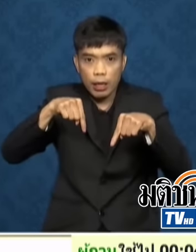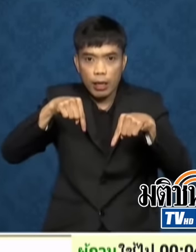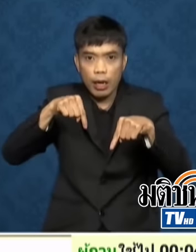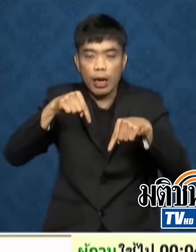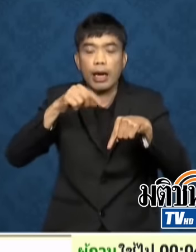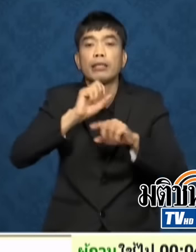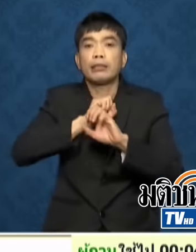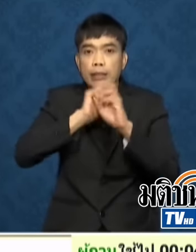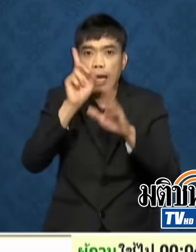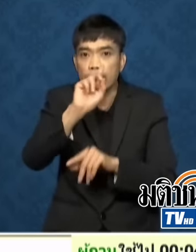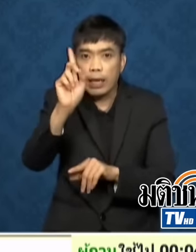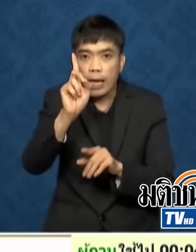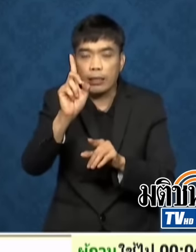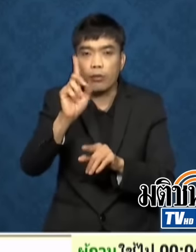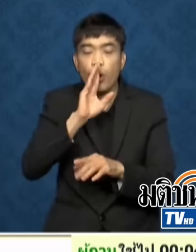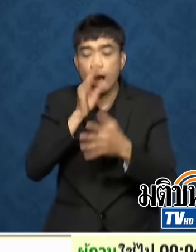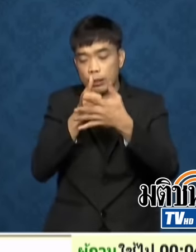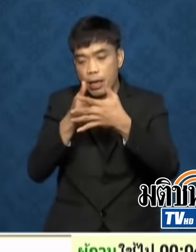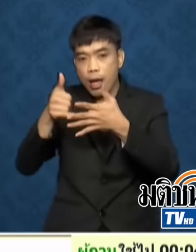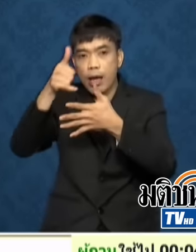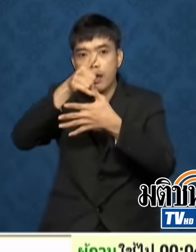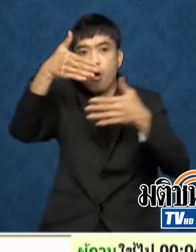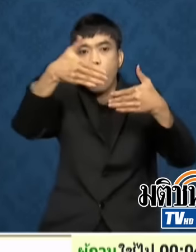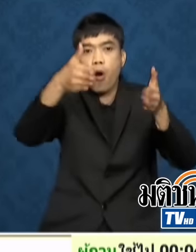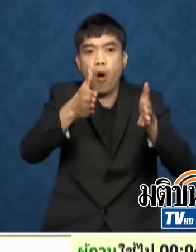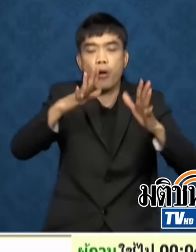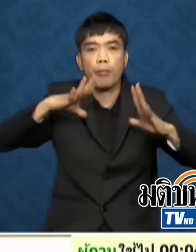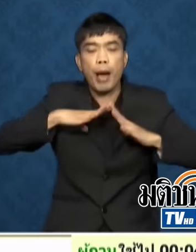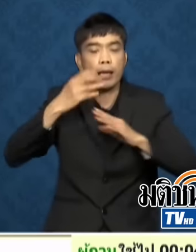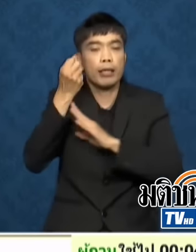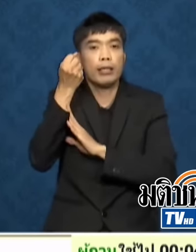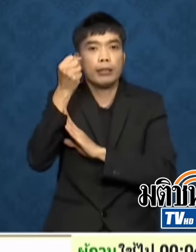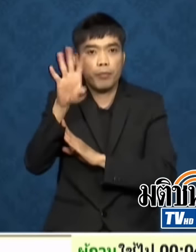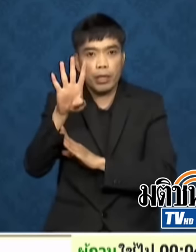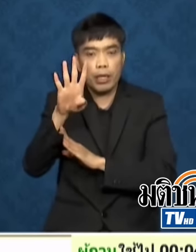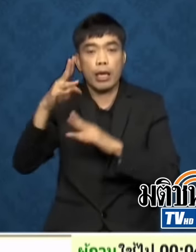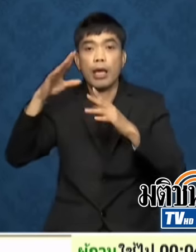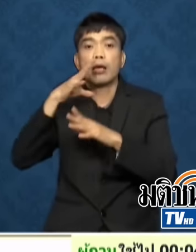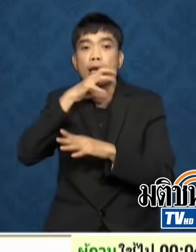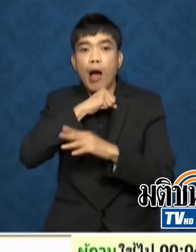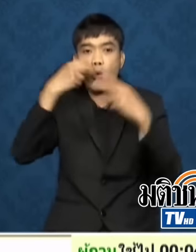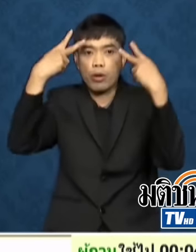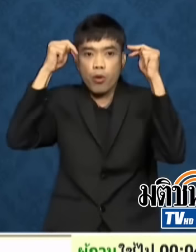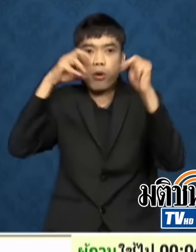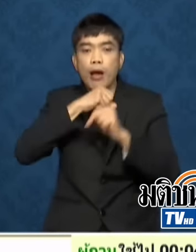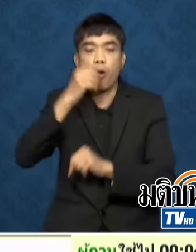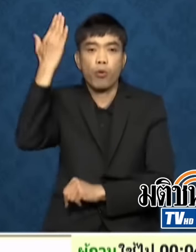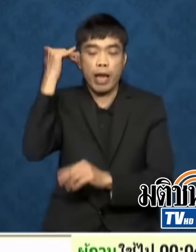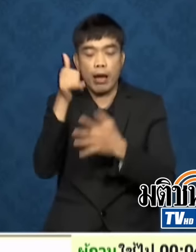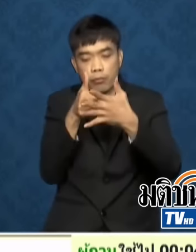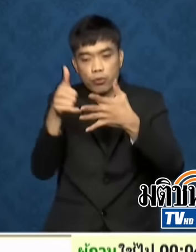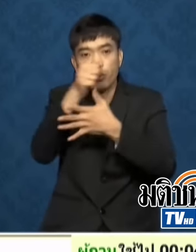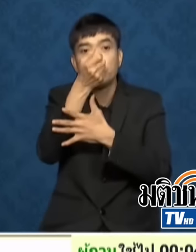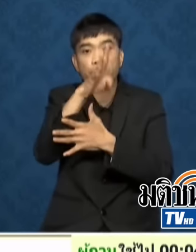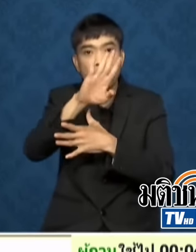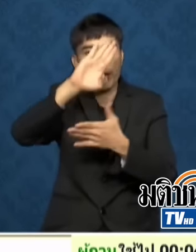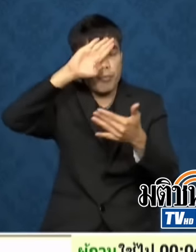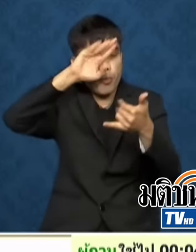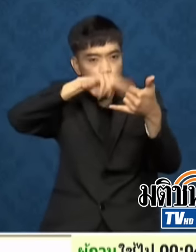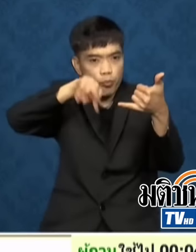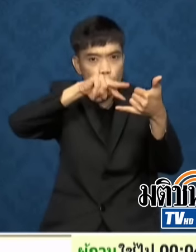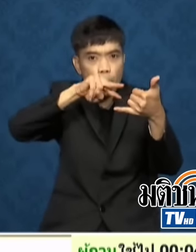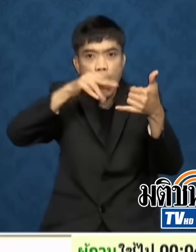ไม่ว่าห้องพักชั้น14ที่ท่านอดีตนายกรัฐมนตรีได้รักษาตัวเนี่ยมีสภาพเช่นไรมีหน้าต